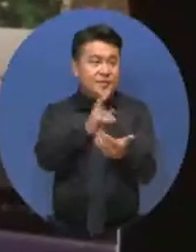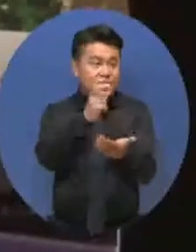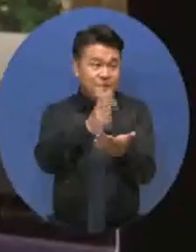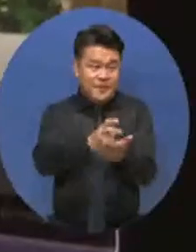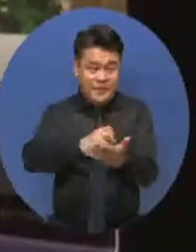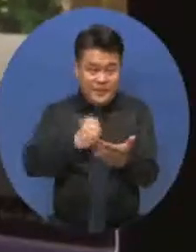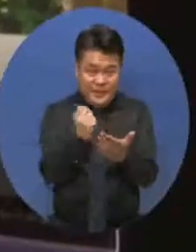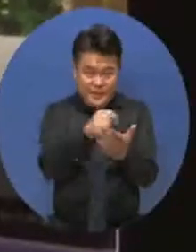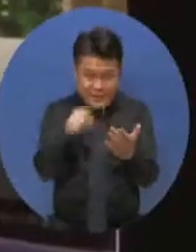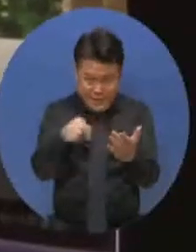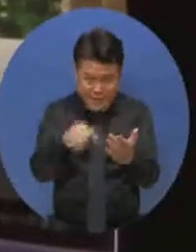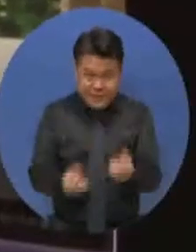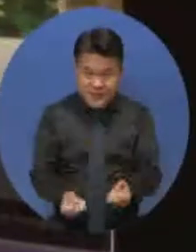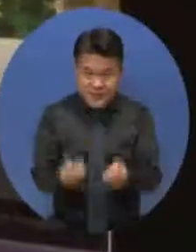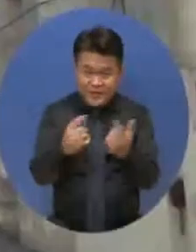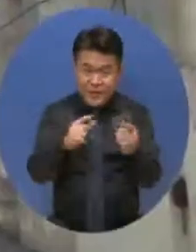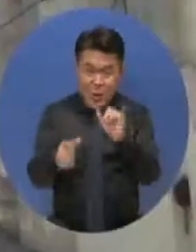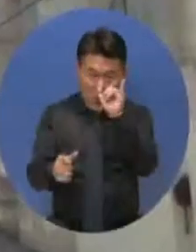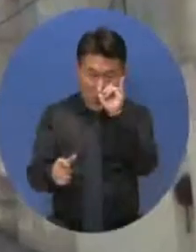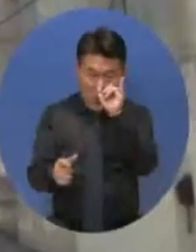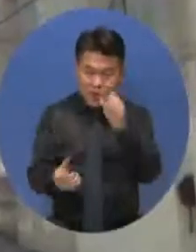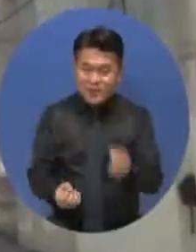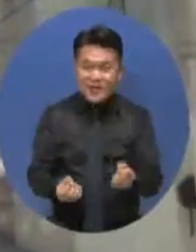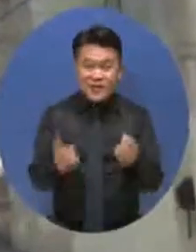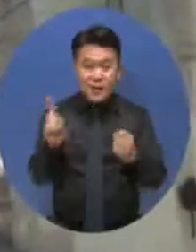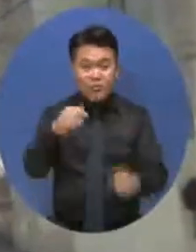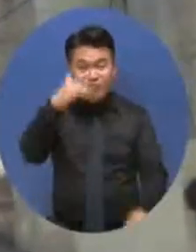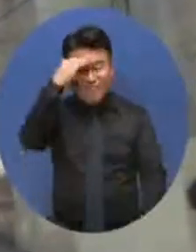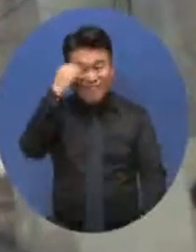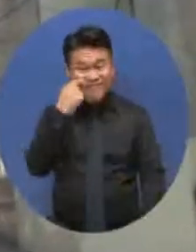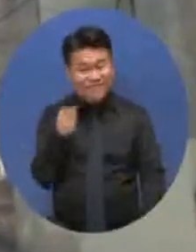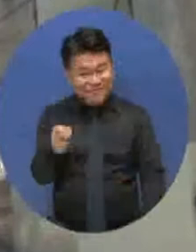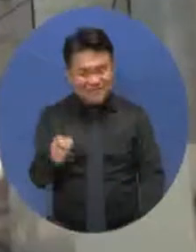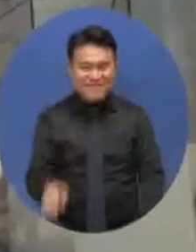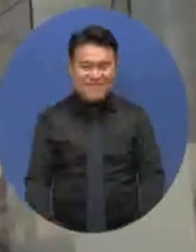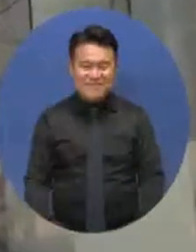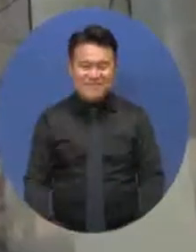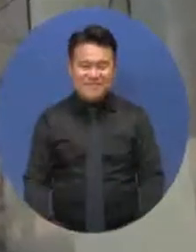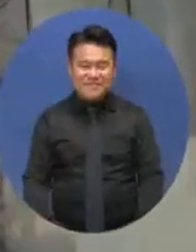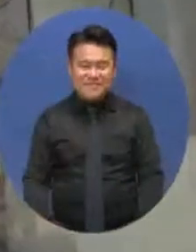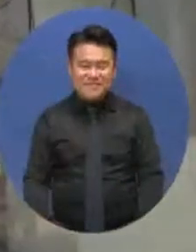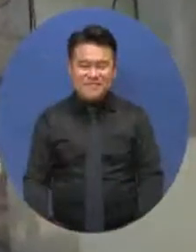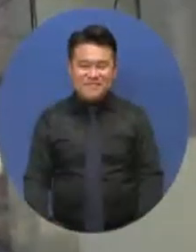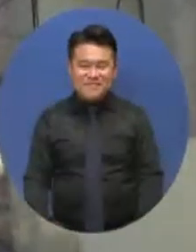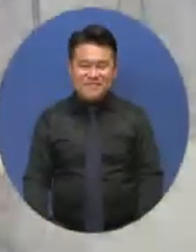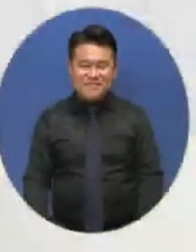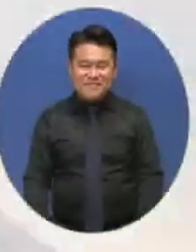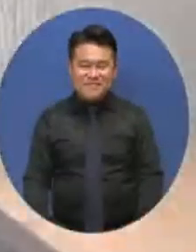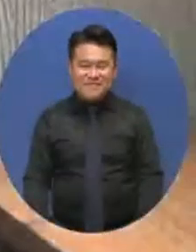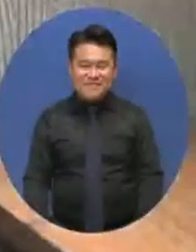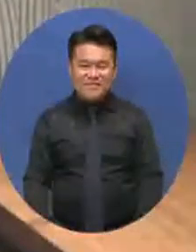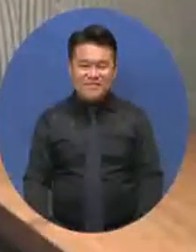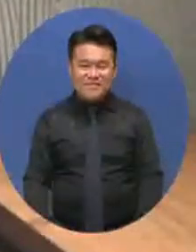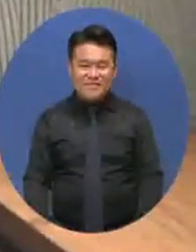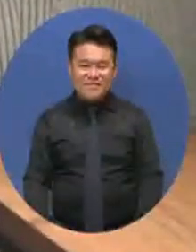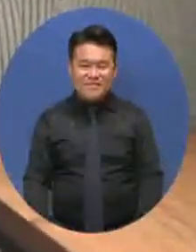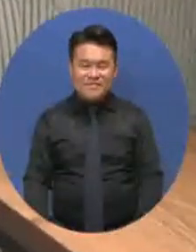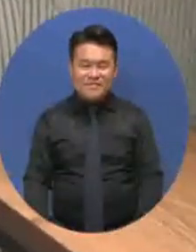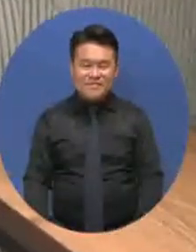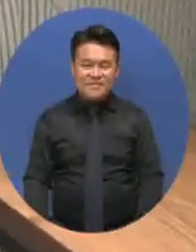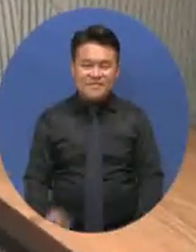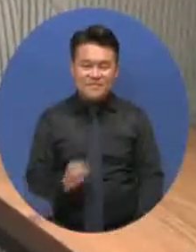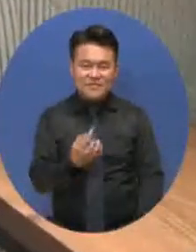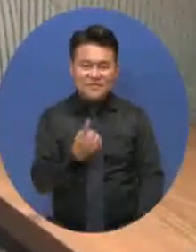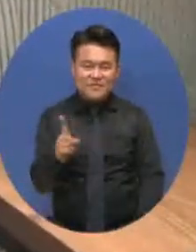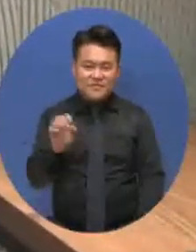않는 멋진 행사가 함께했는데요. 어떤 행사인지 함께 만나보시죠. 와우북